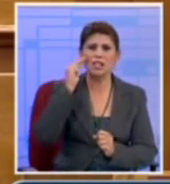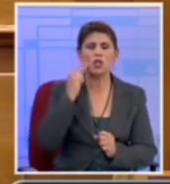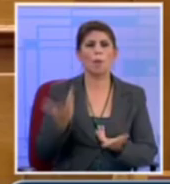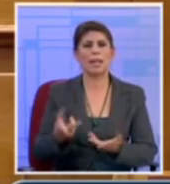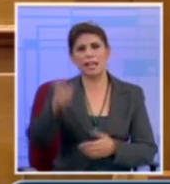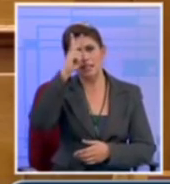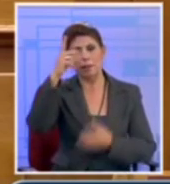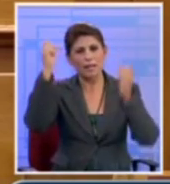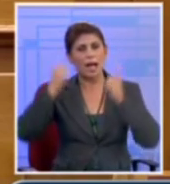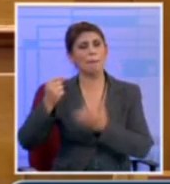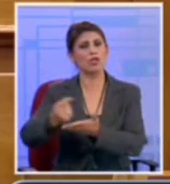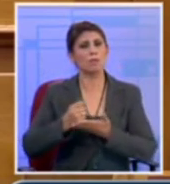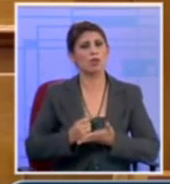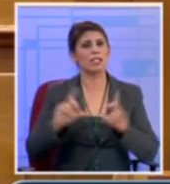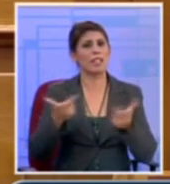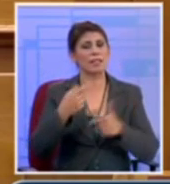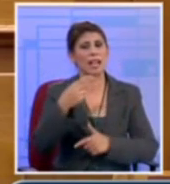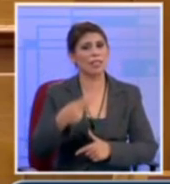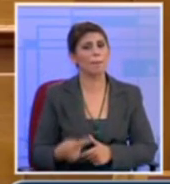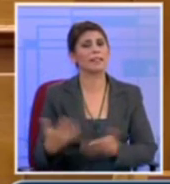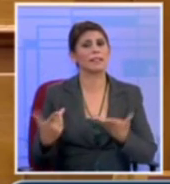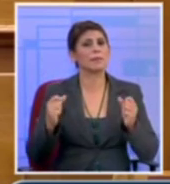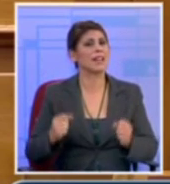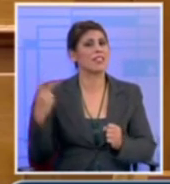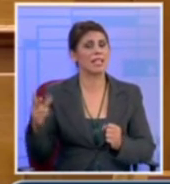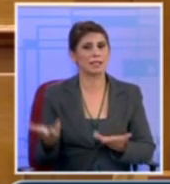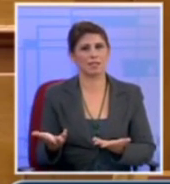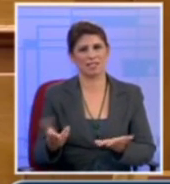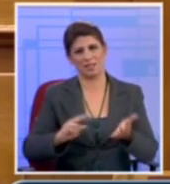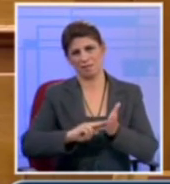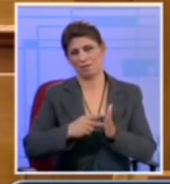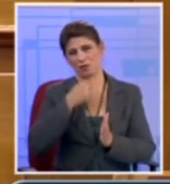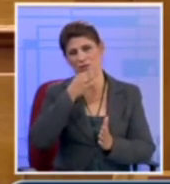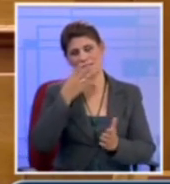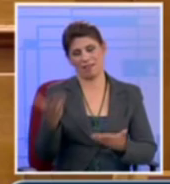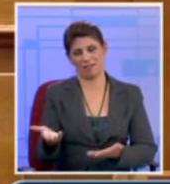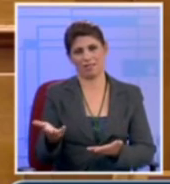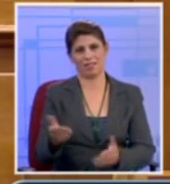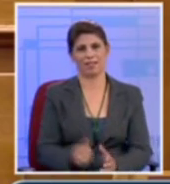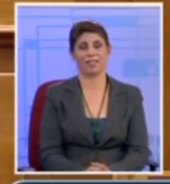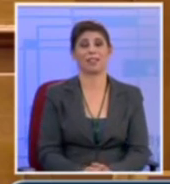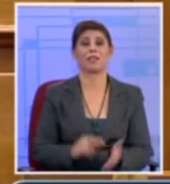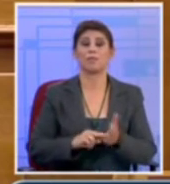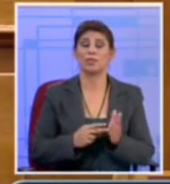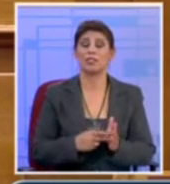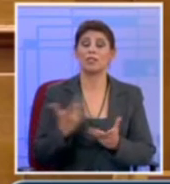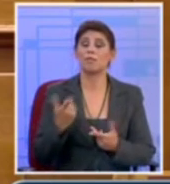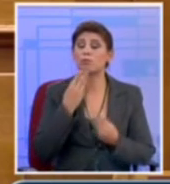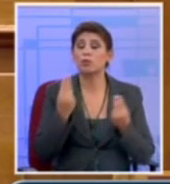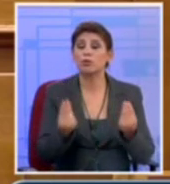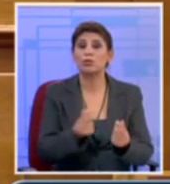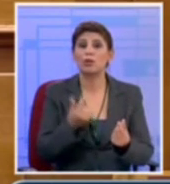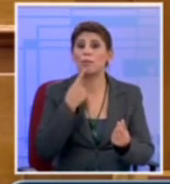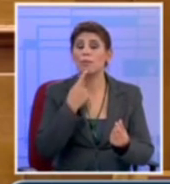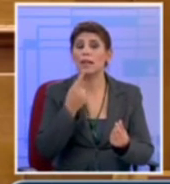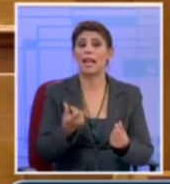γερμανικές αποζημιώσεις, για τα εθνικά θέματα? Προσέξτε λοιπόν πώς μιλάτε και προσέξτε πώς χαρακτηρίζετε ανθρώπους. Και όταν έχετε